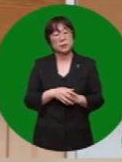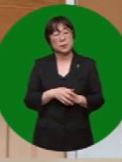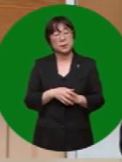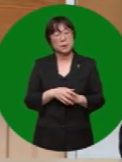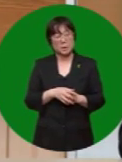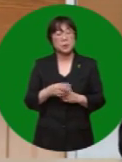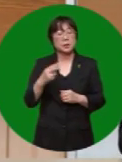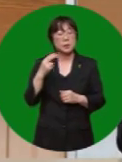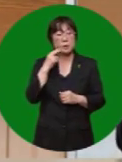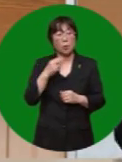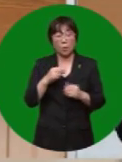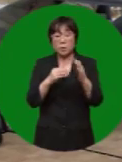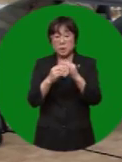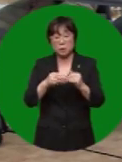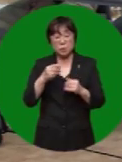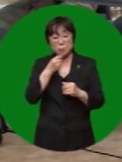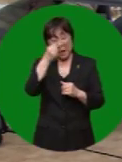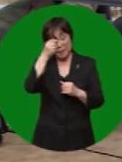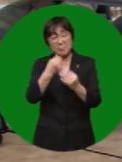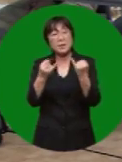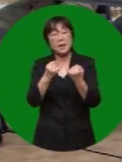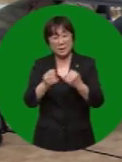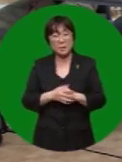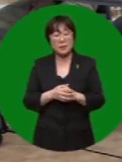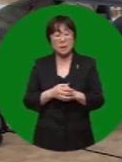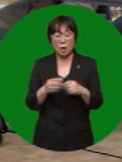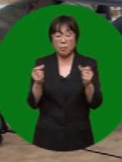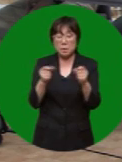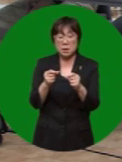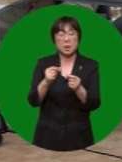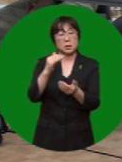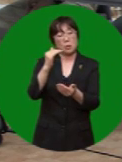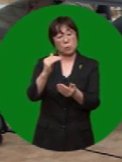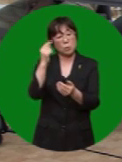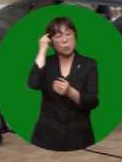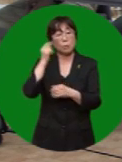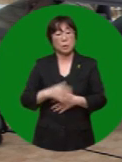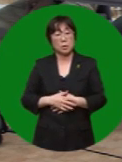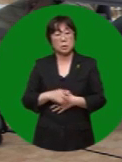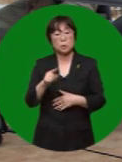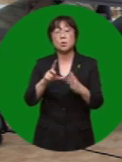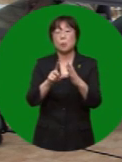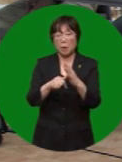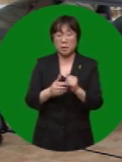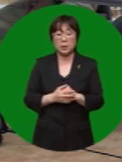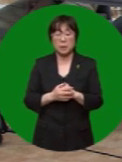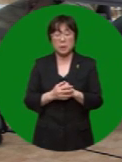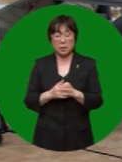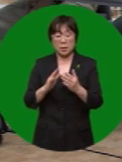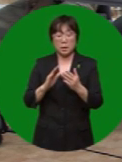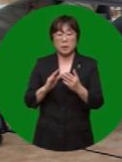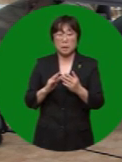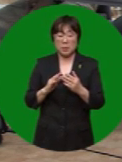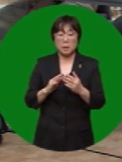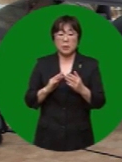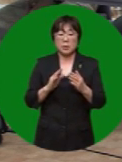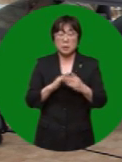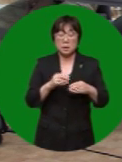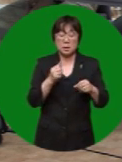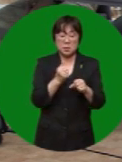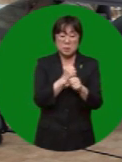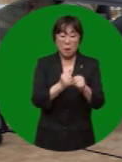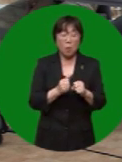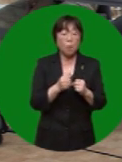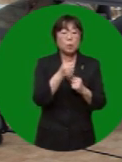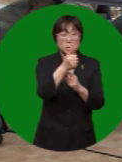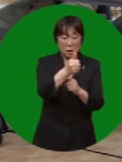梅じゃないですけどね、まあ、それがやっぱり一番身近な点なのかと。そしてその場合に、じゃあ施主っていうか、やってもらう施工する